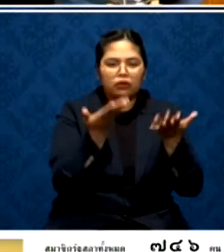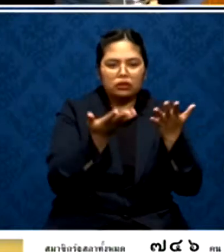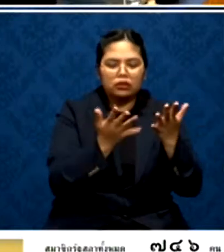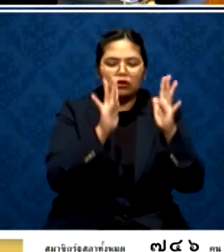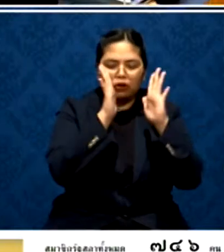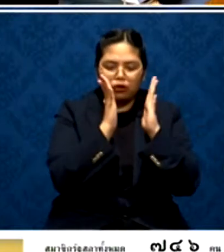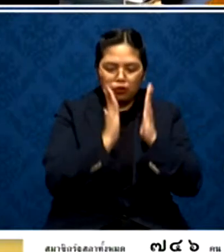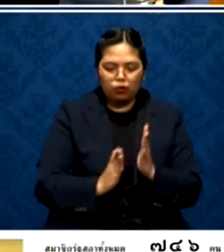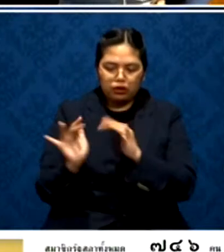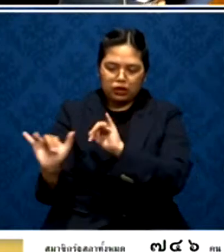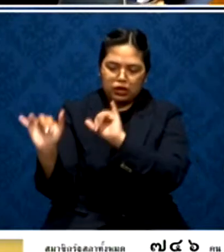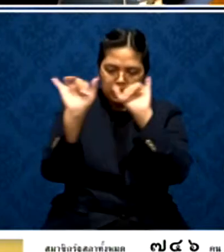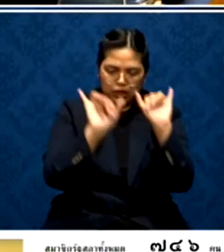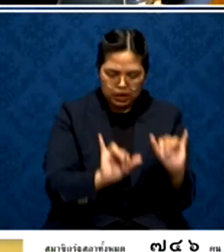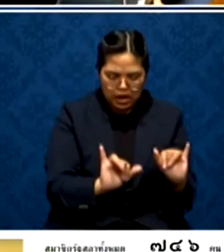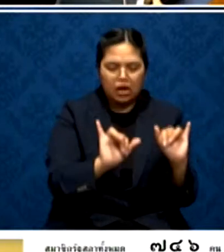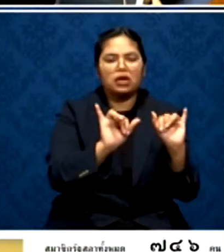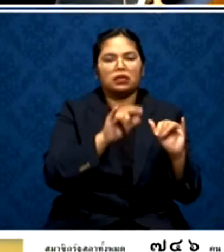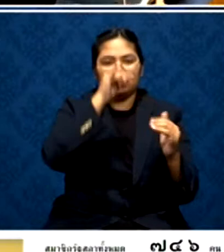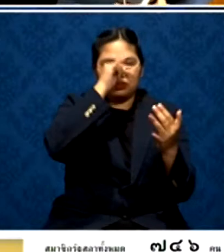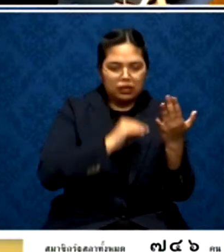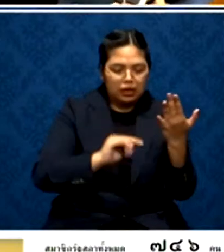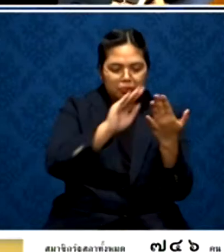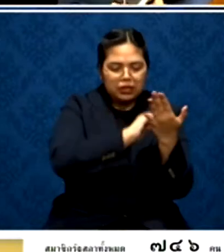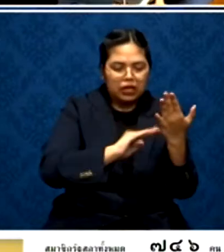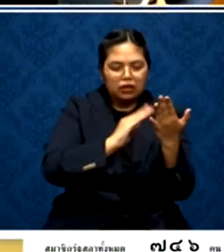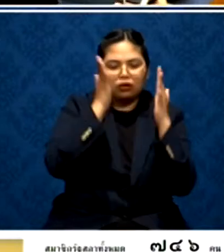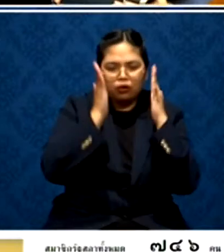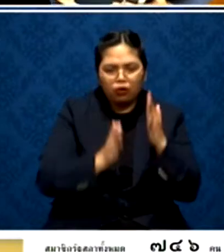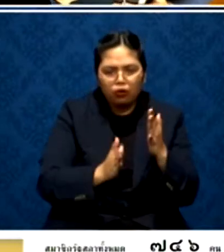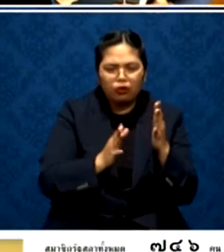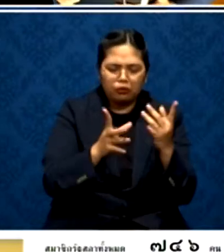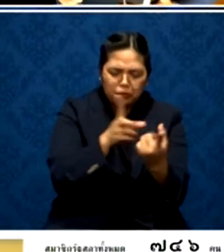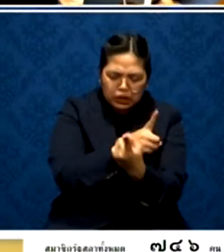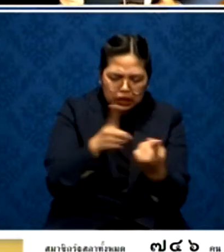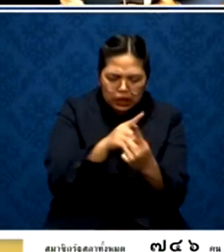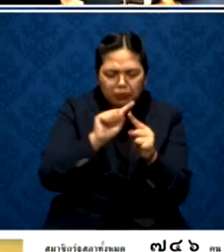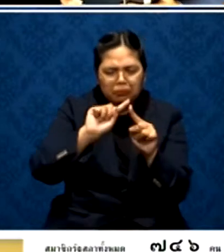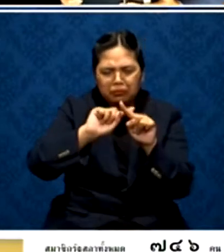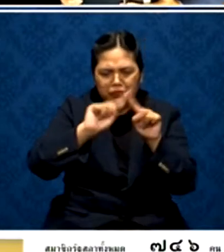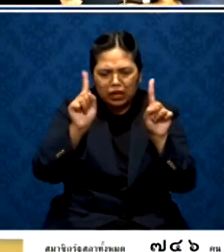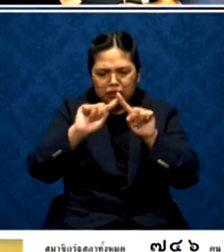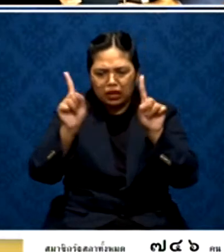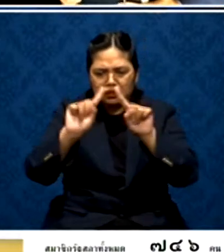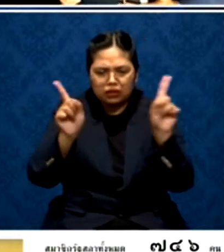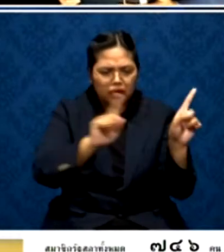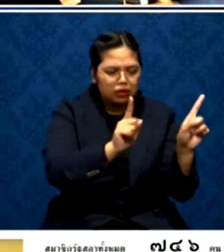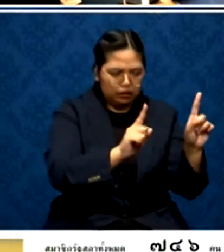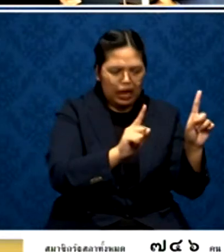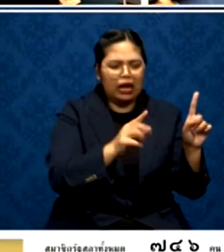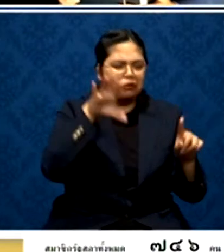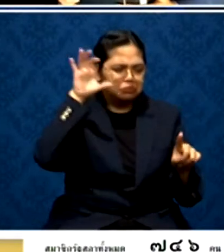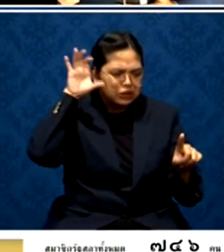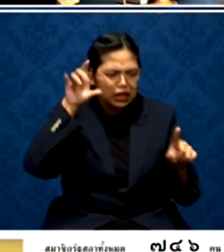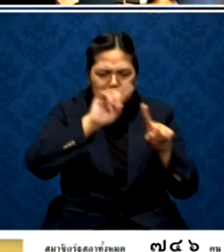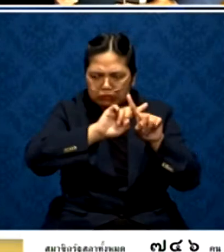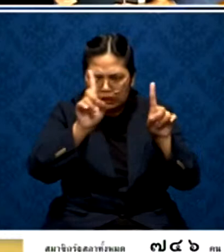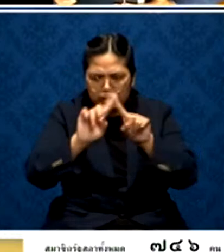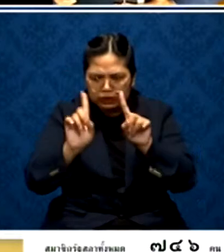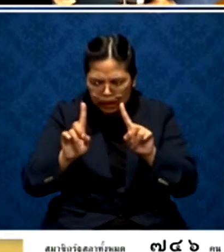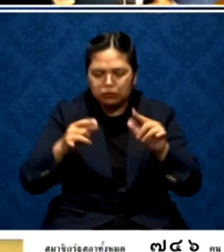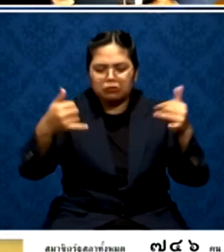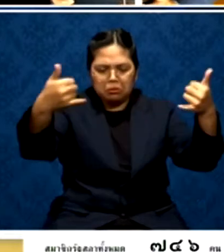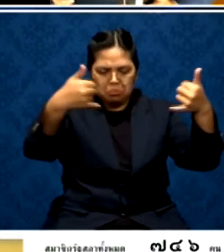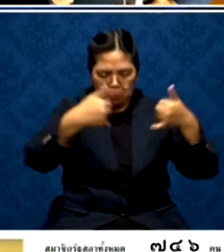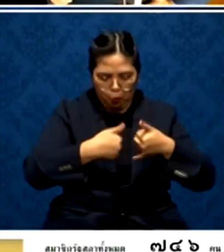มาอยู่อาศัยผู้คนที่มาจากวัฒนธรรมมีขนบธรรมเนียมประเพณีหรือความเชื่อที่แตกต่างเพื่อ